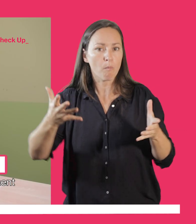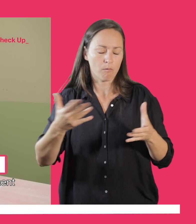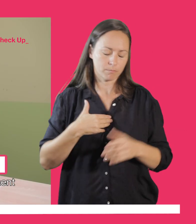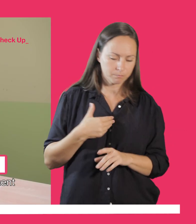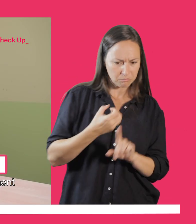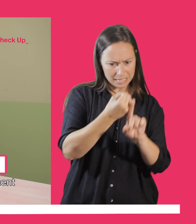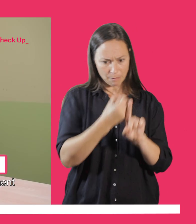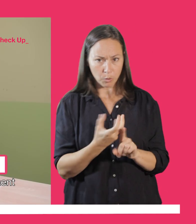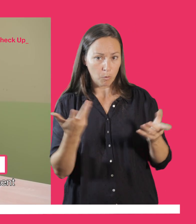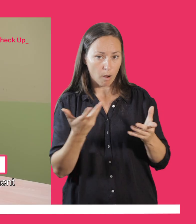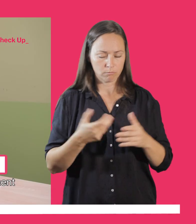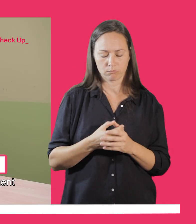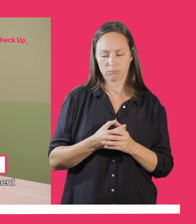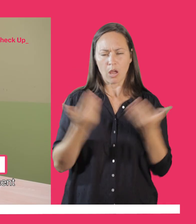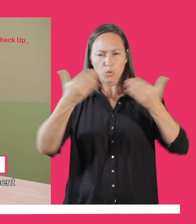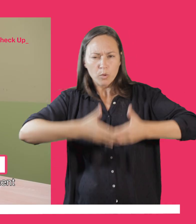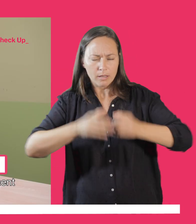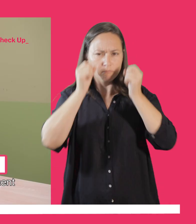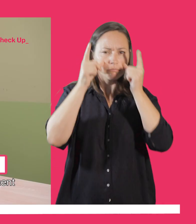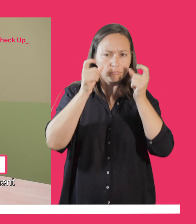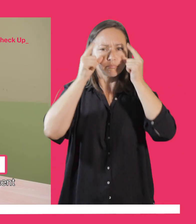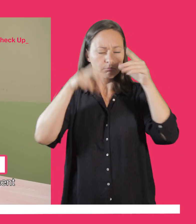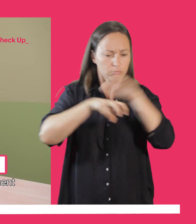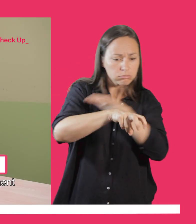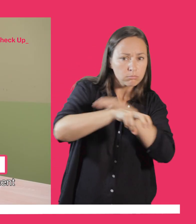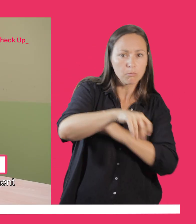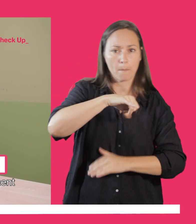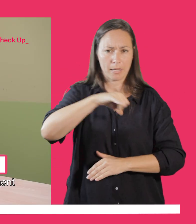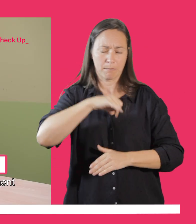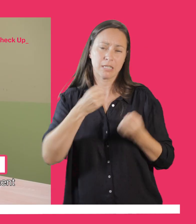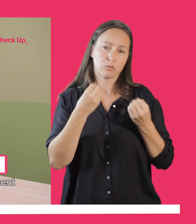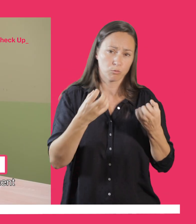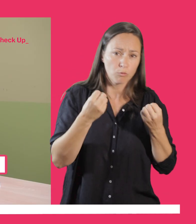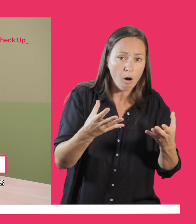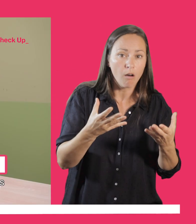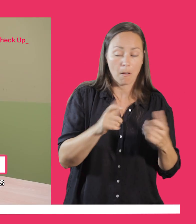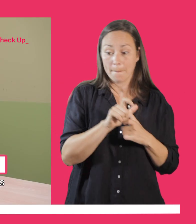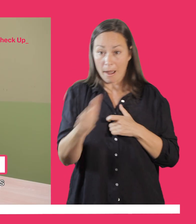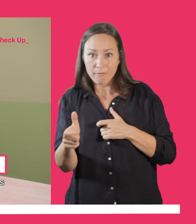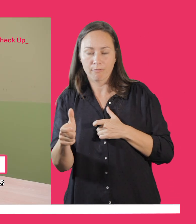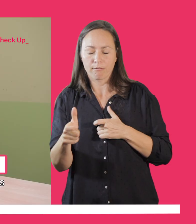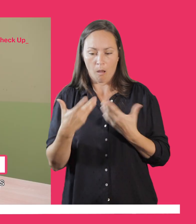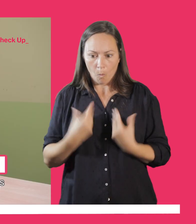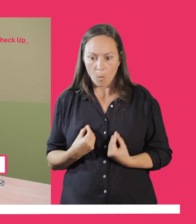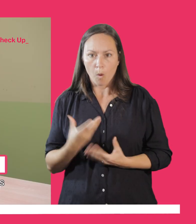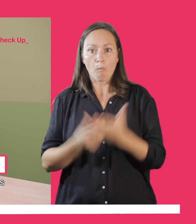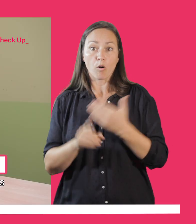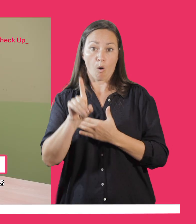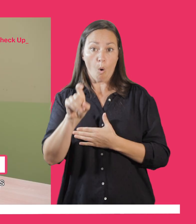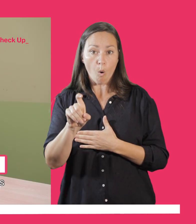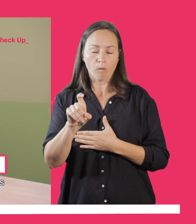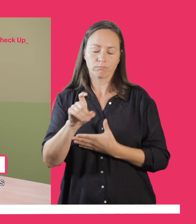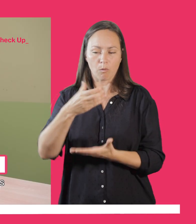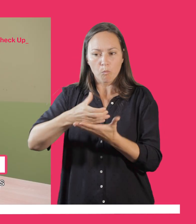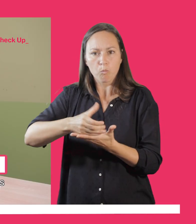va être des sujets qui vont se mettre à aller très fréquemment faire pipi, qui vont se lever la nuit pour aller faire pipi et qui donc, pour compenser la perte